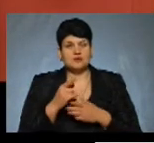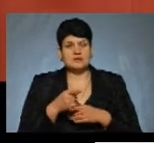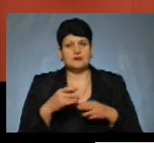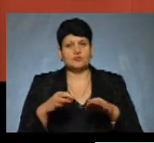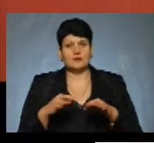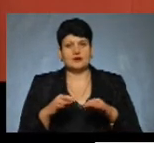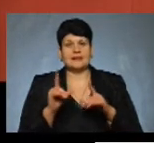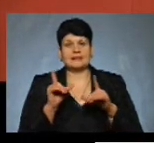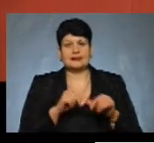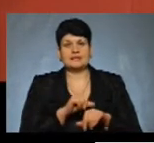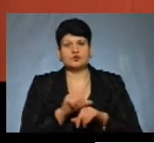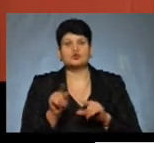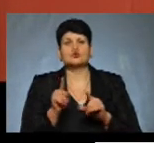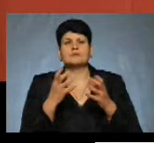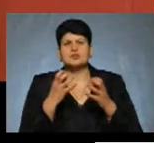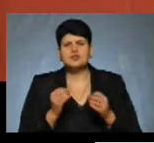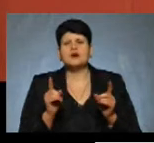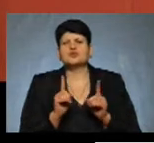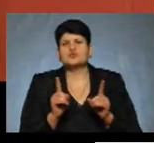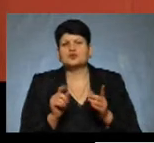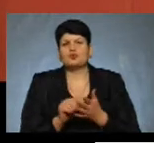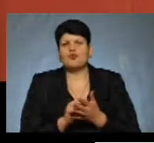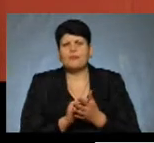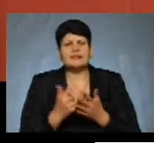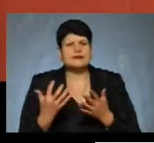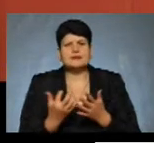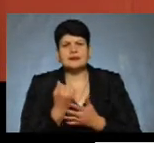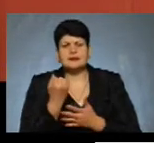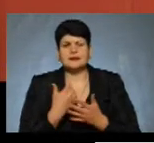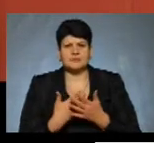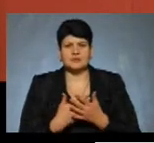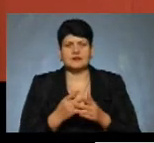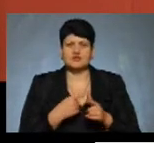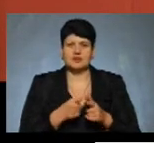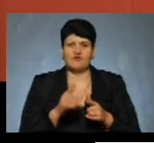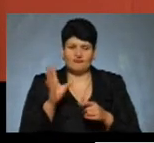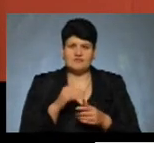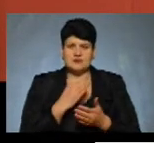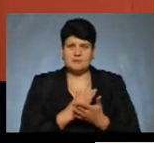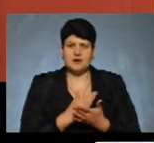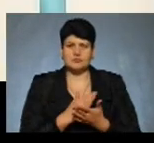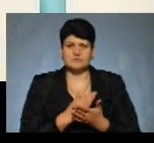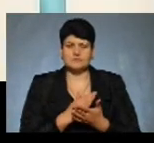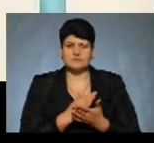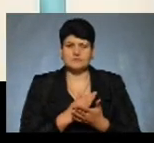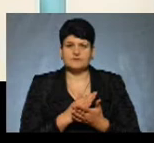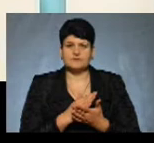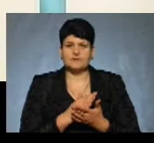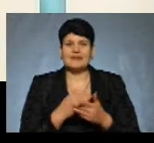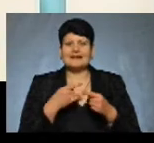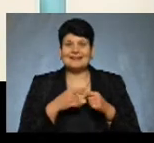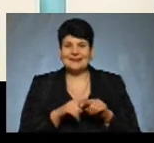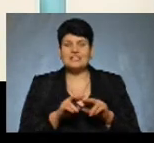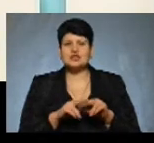їхати за кордон, щоб ще щось, якісь документи віднайти, чи вони вже власне всі мають? Ну, я кажу, технічний